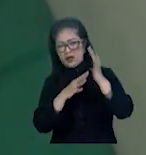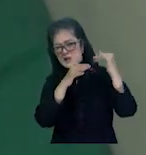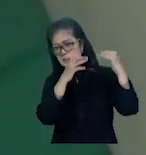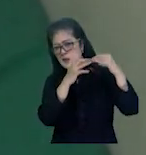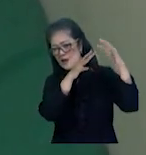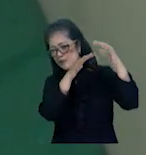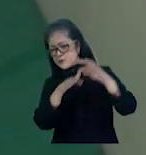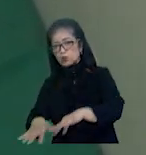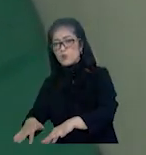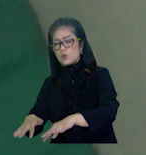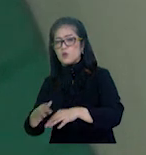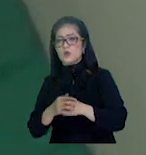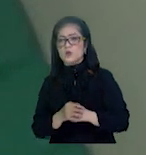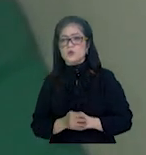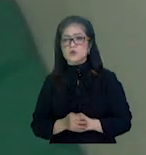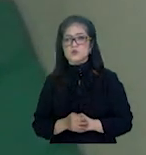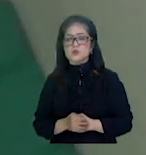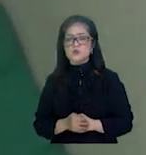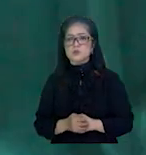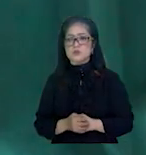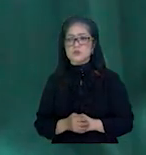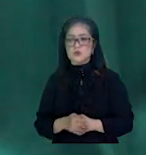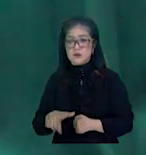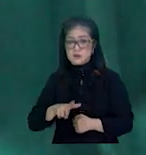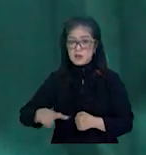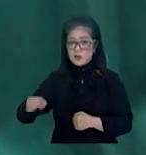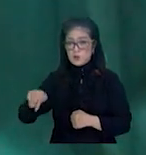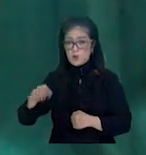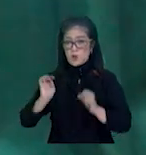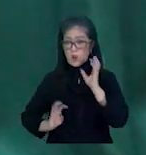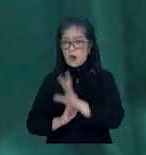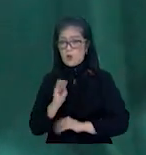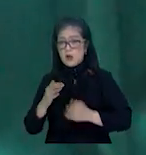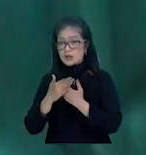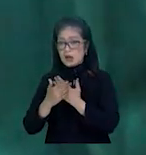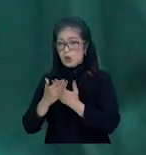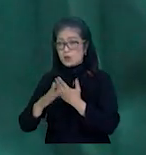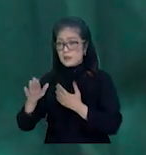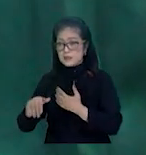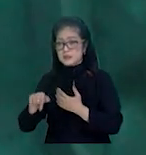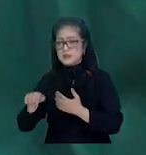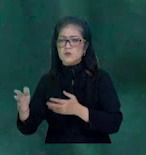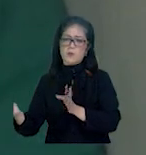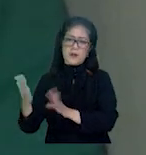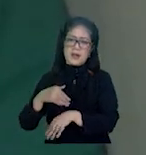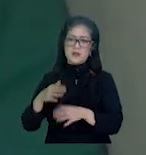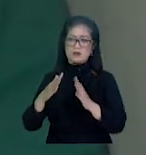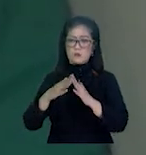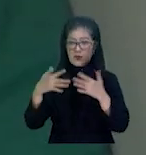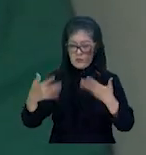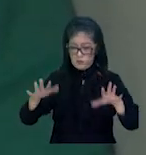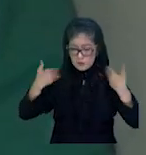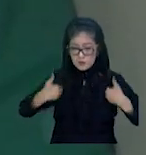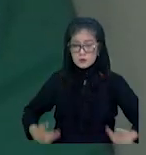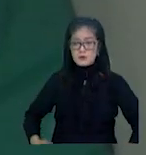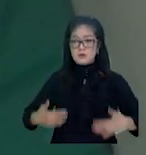satu pekerja yang mengalami luka masih dirawat di klinik setempat sementara dua pekerja lainnya telah diizinkan pulang setelah kondisi kesehatannya mulai